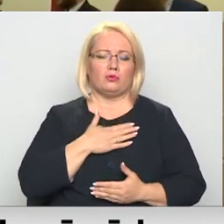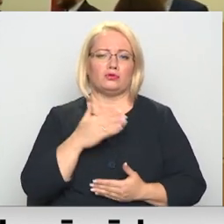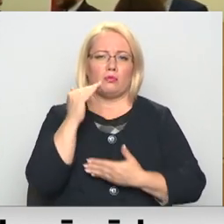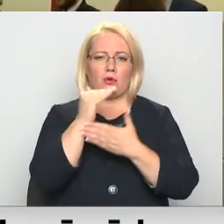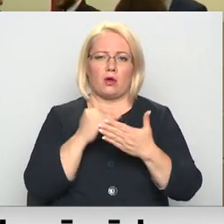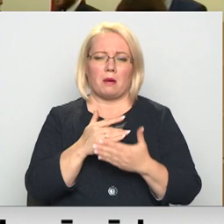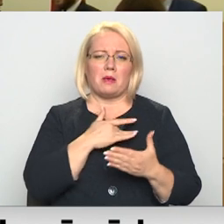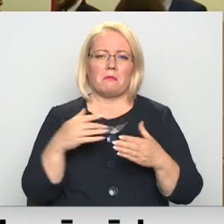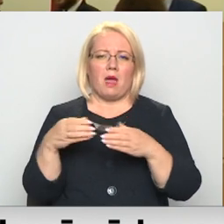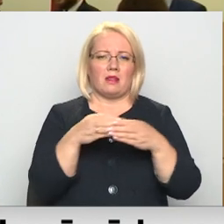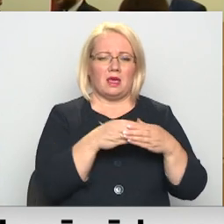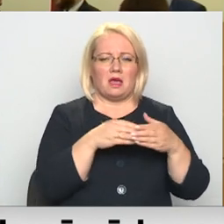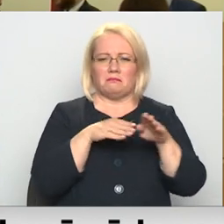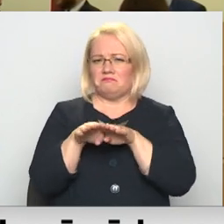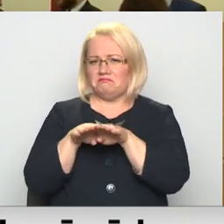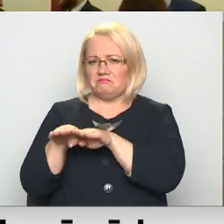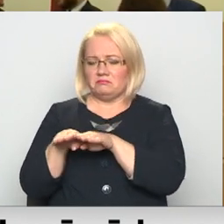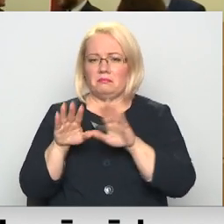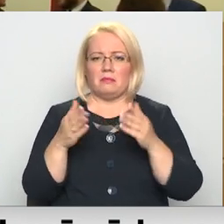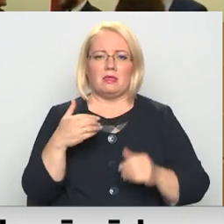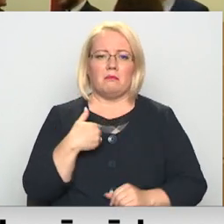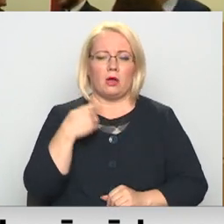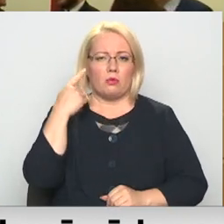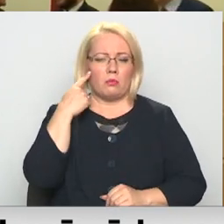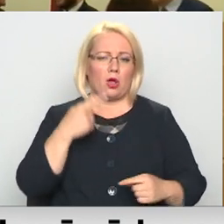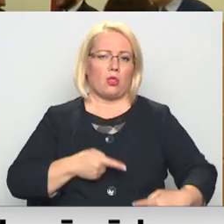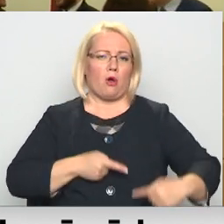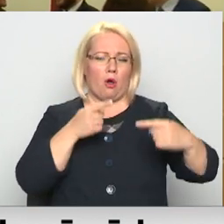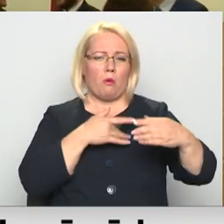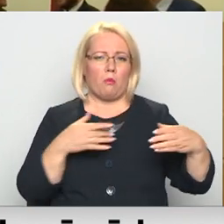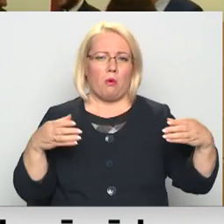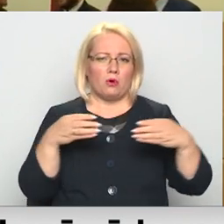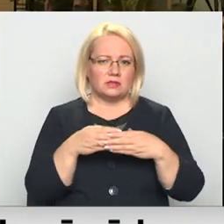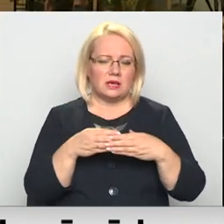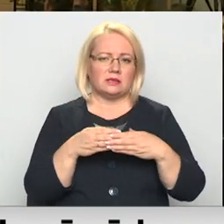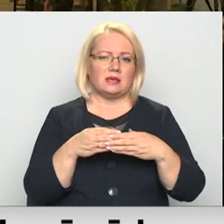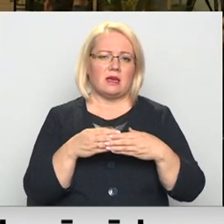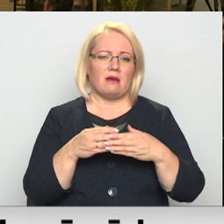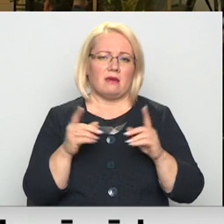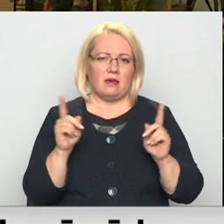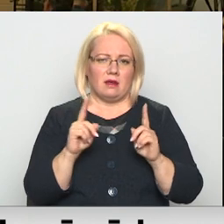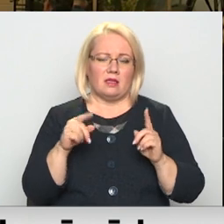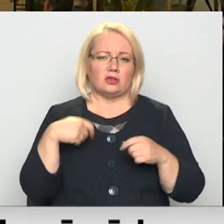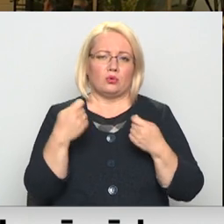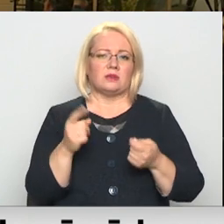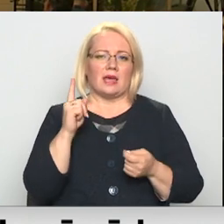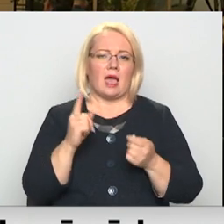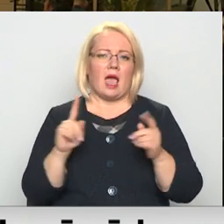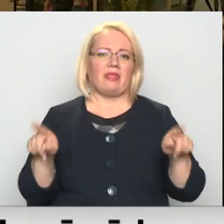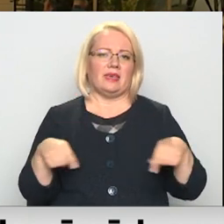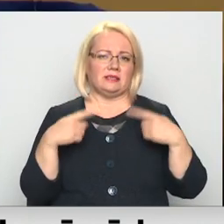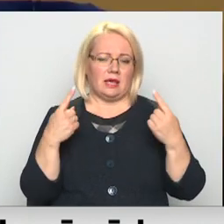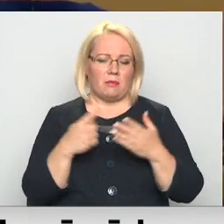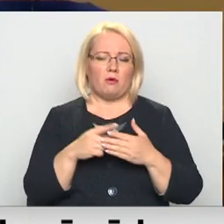ļoti līdzīgas, ja, bet, manuprāt, opozīcija tas ir dzinojas attīstībai. Pārmetumus par nevēlēšanos